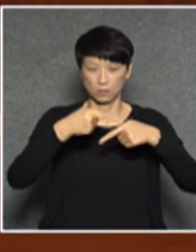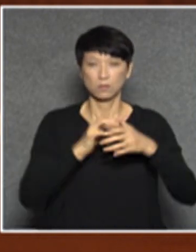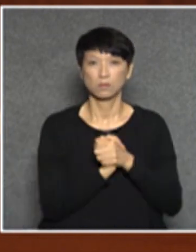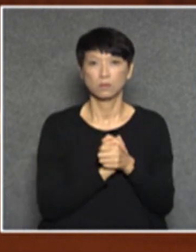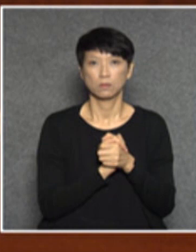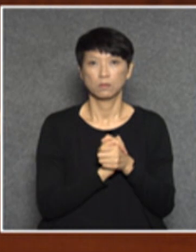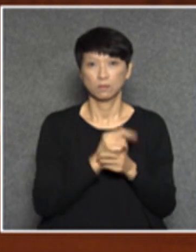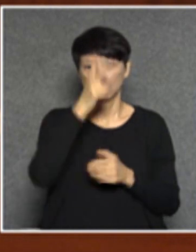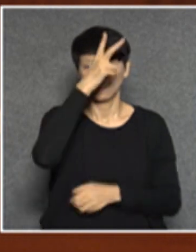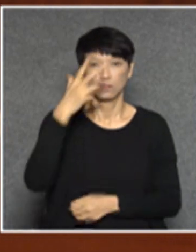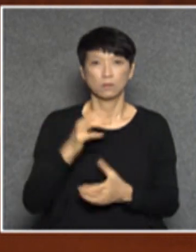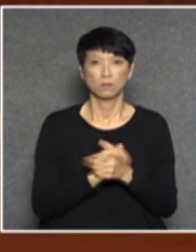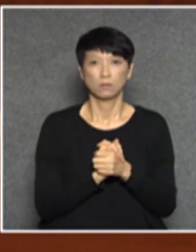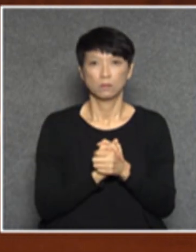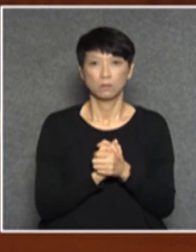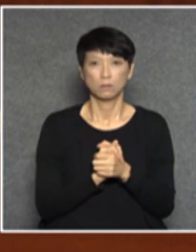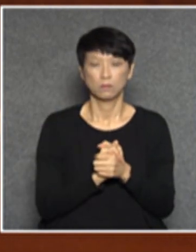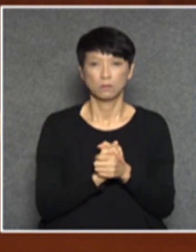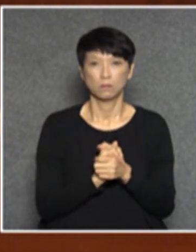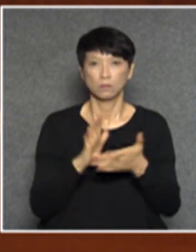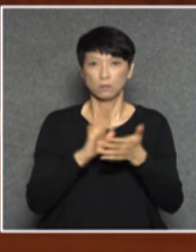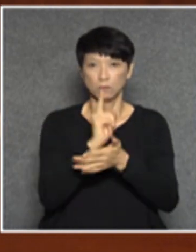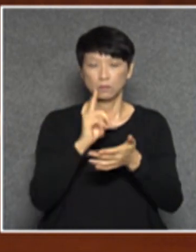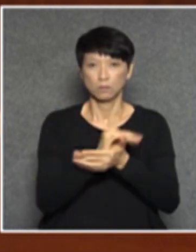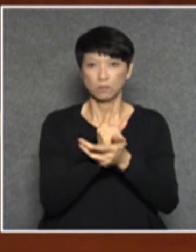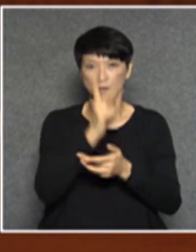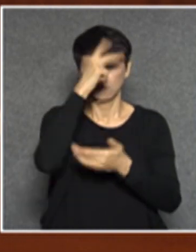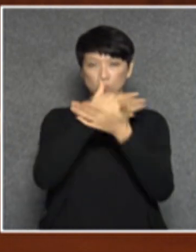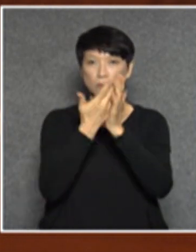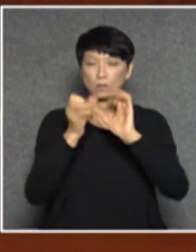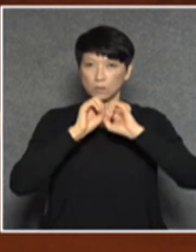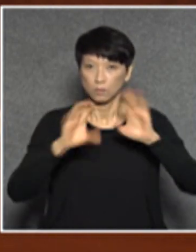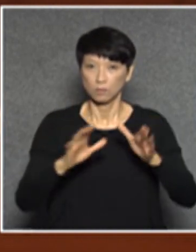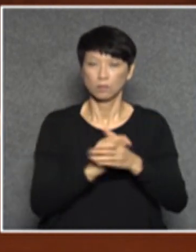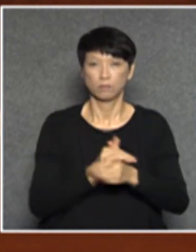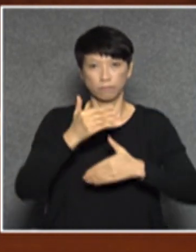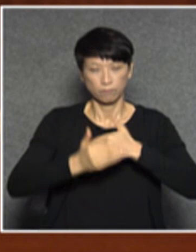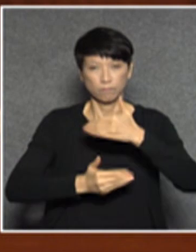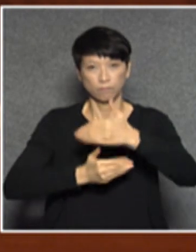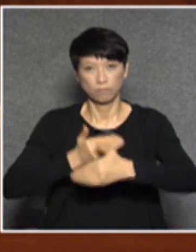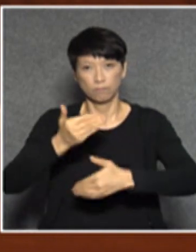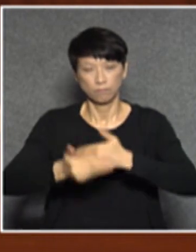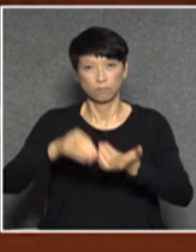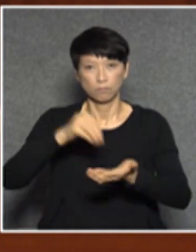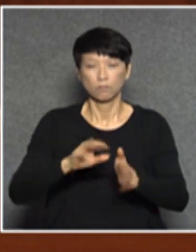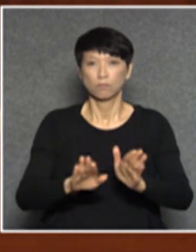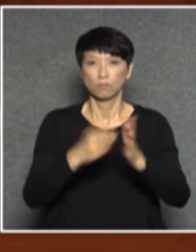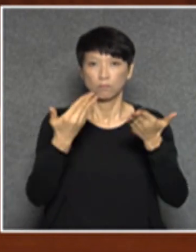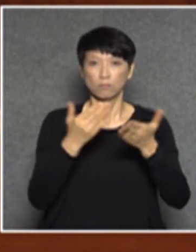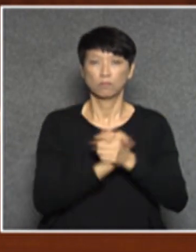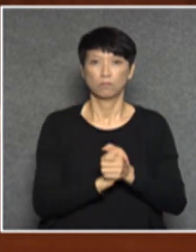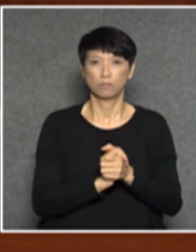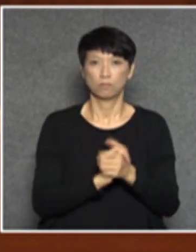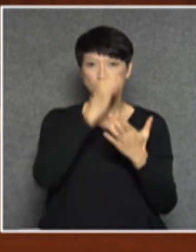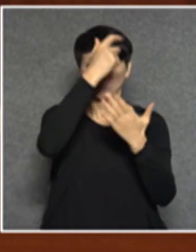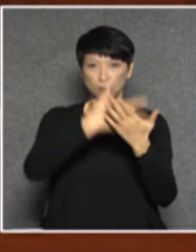特區政府的施政是將我每年的施政報告建議逐步落實，特區政府的所有主張都